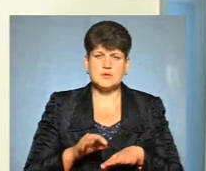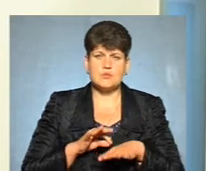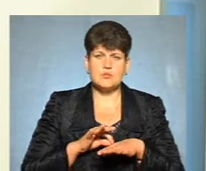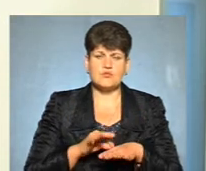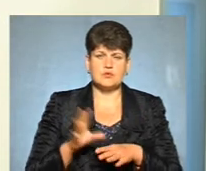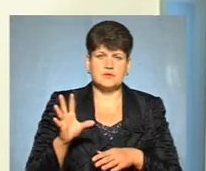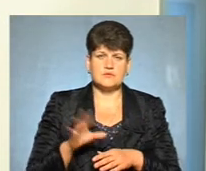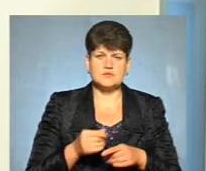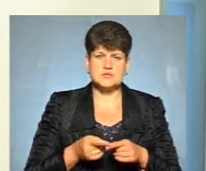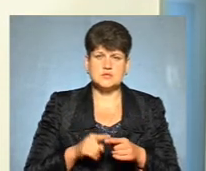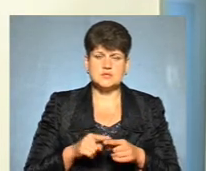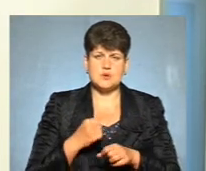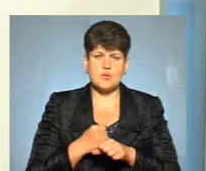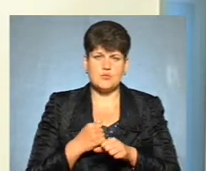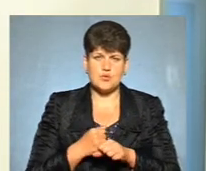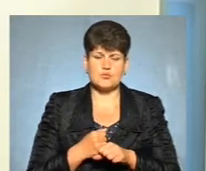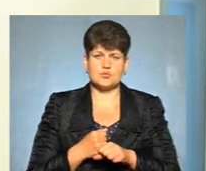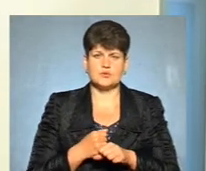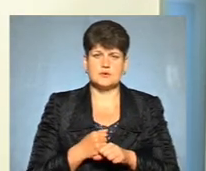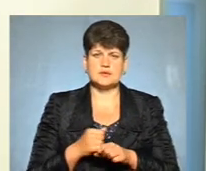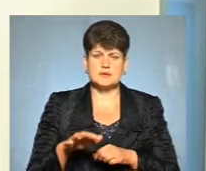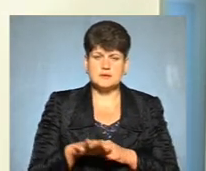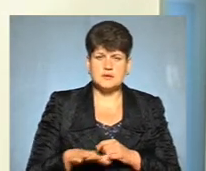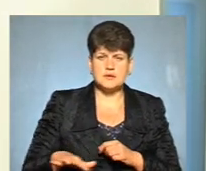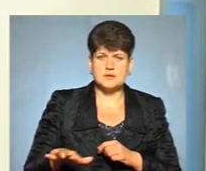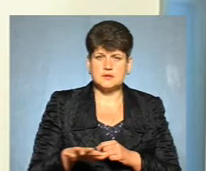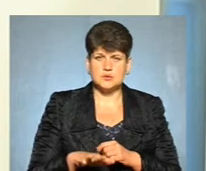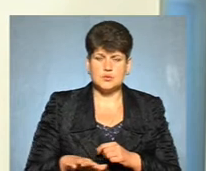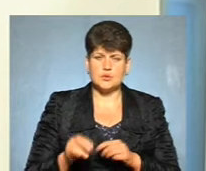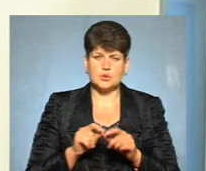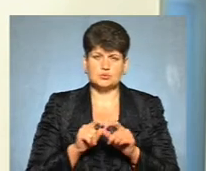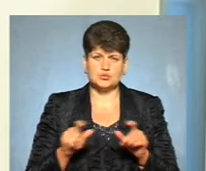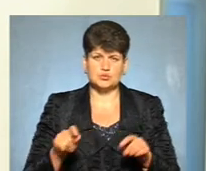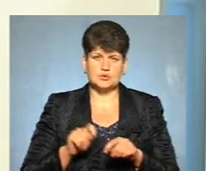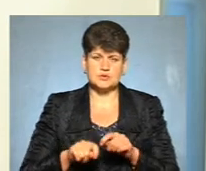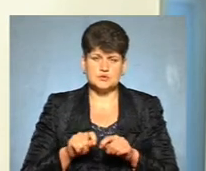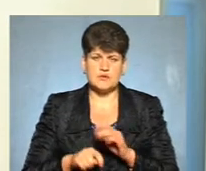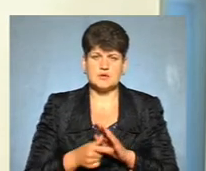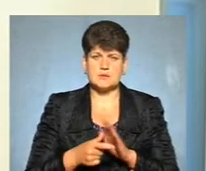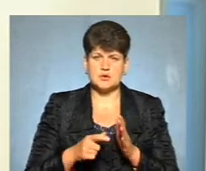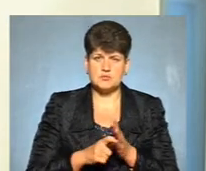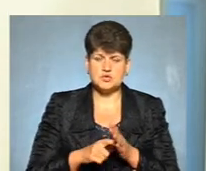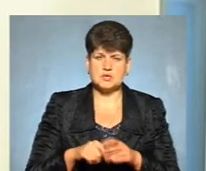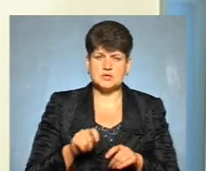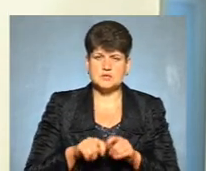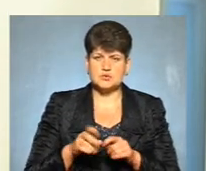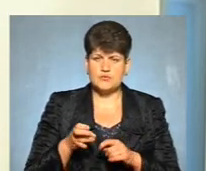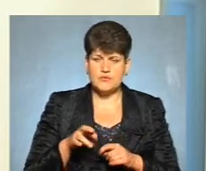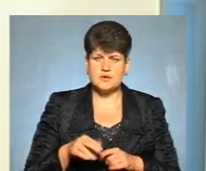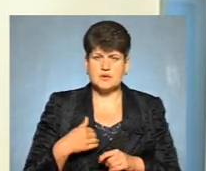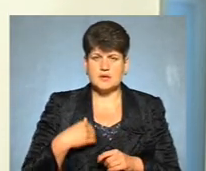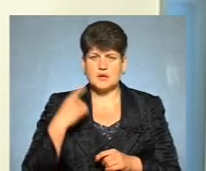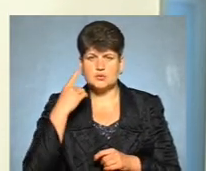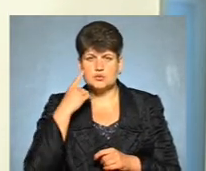всі обробку і території пункту тестування, і приміщення тестування. Я думаю, що це,